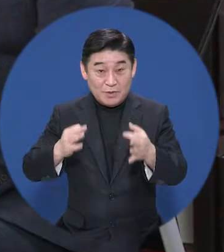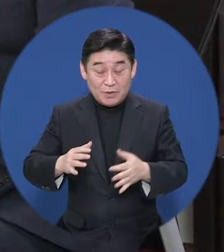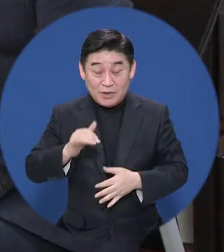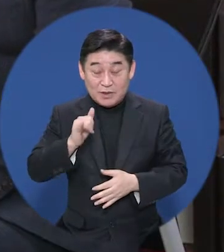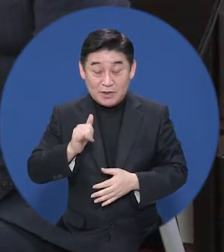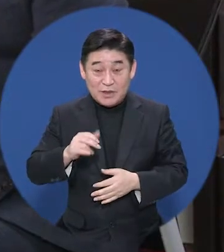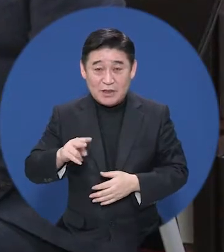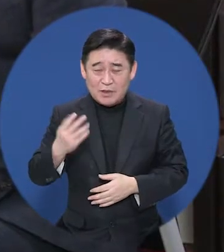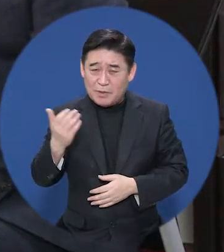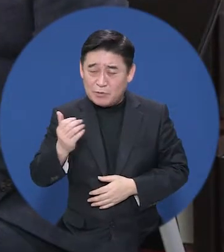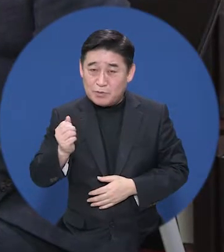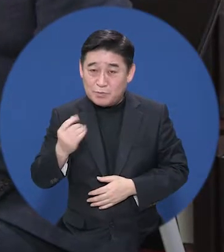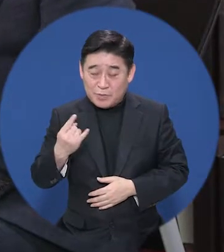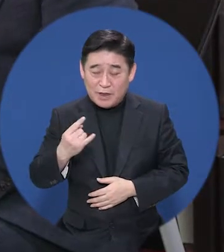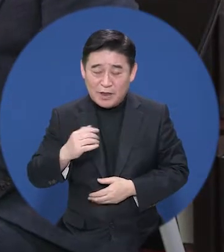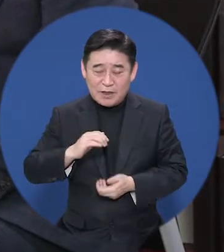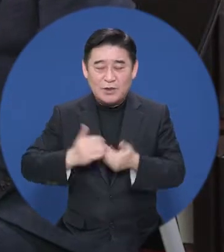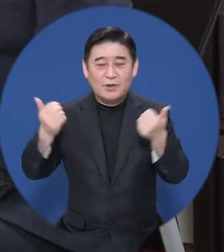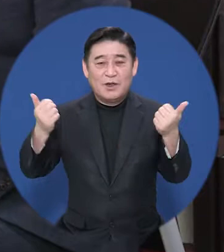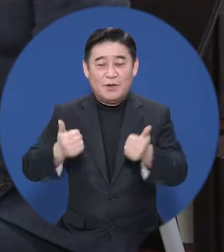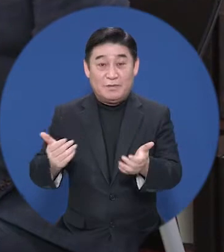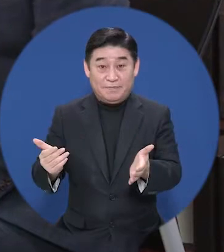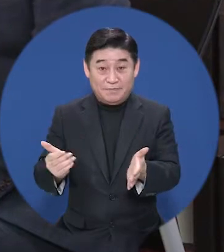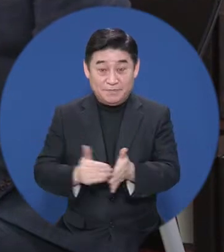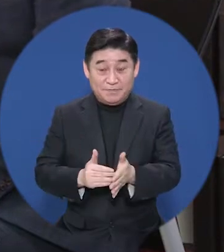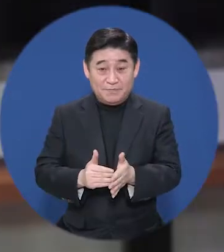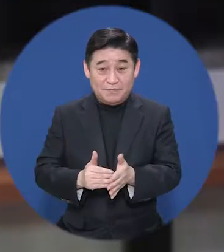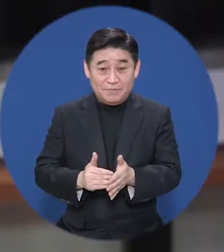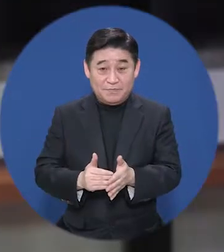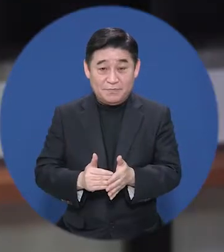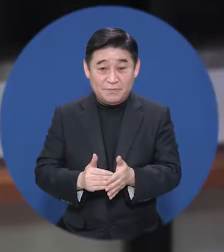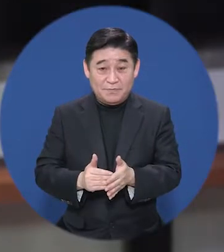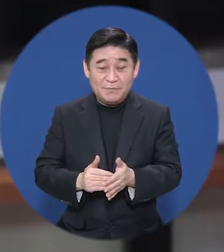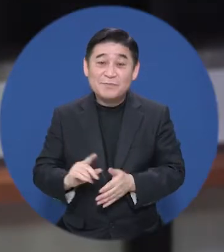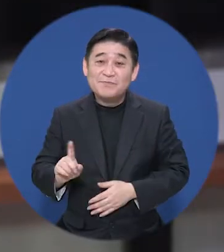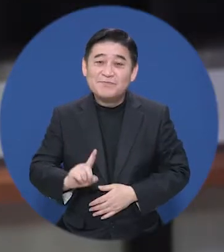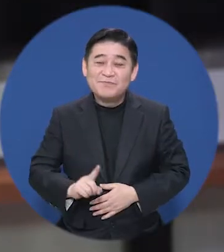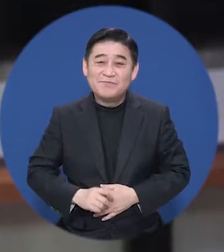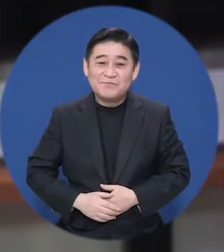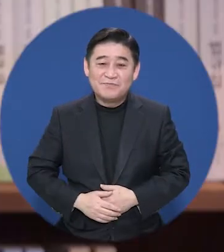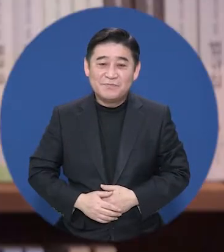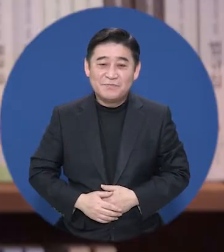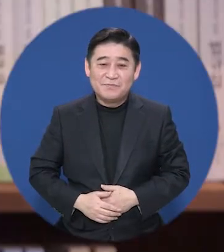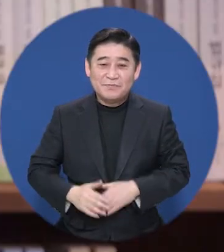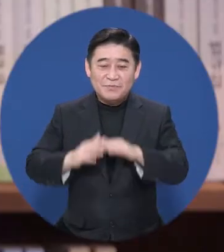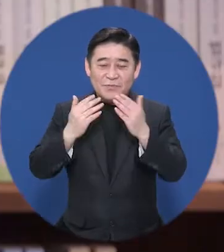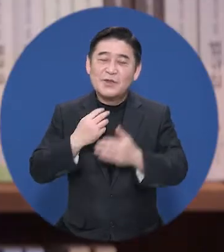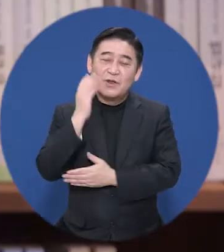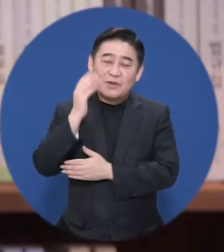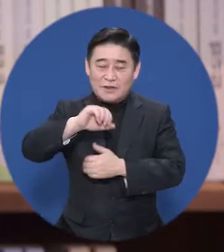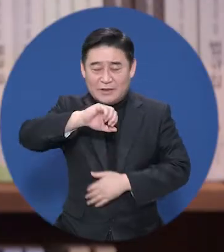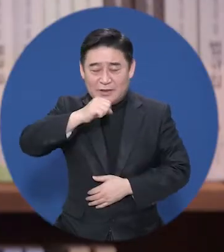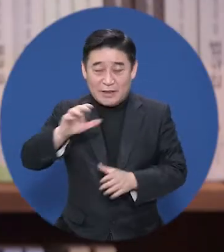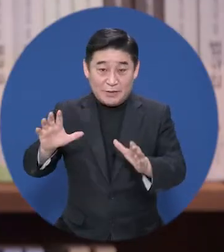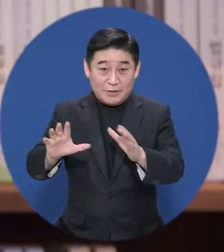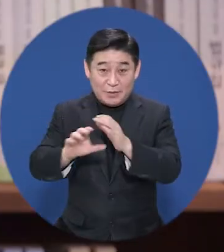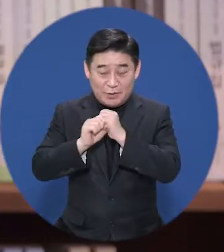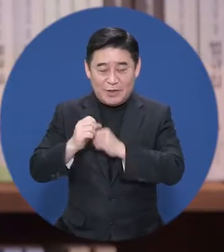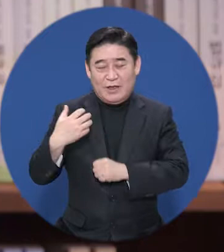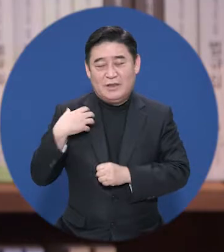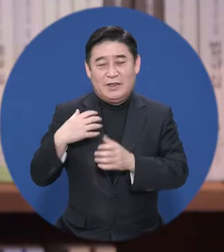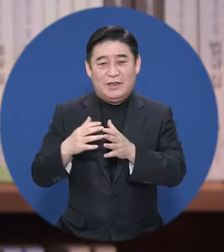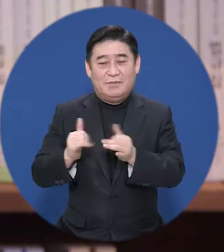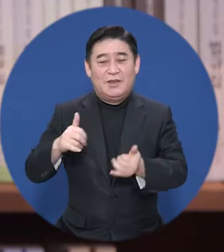진행된 제290회 정례회가 예. 이제 끝이 났고요. 그렇죠. 어떻게 진행하고 계세요? 전체 우리 서울시 예산을 총괄하는